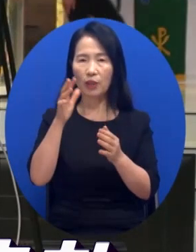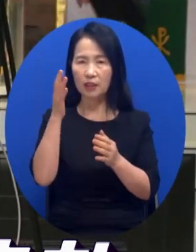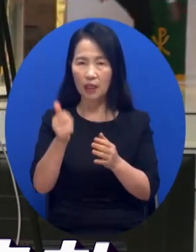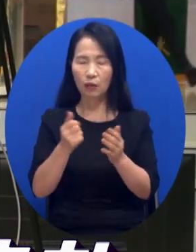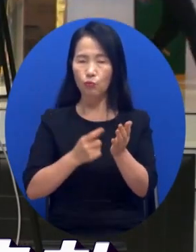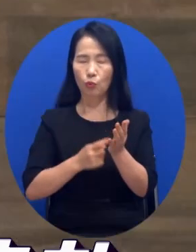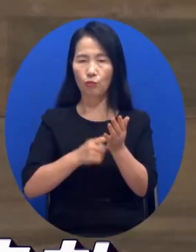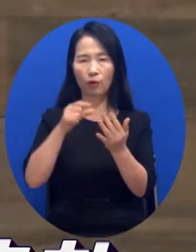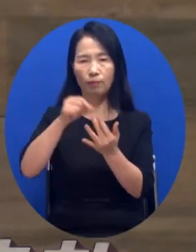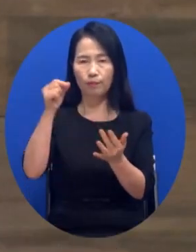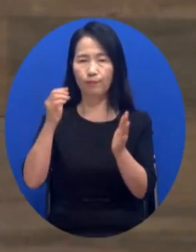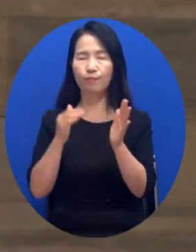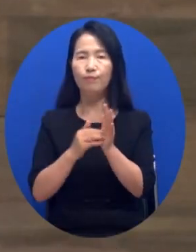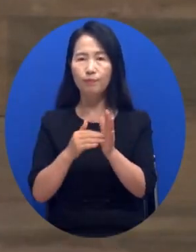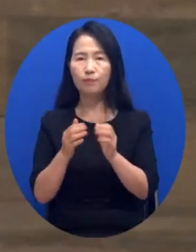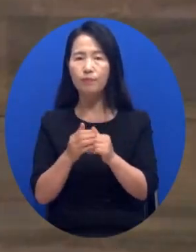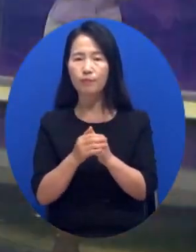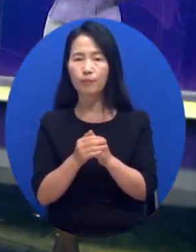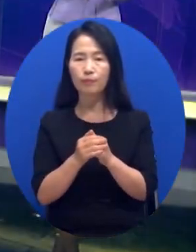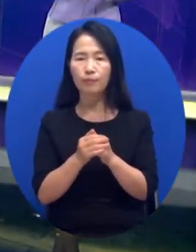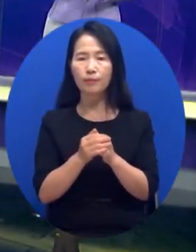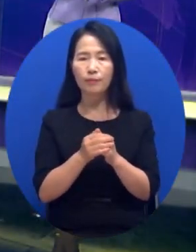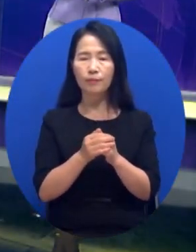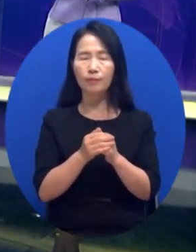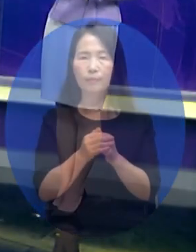총무가 선출됐습니다.